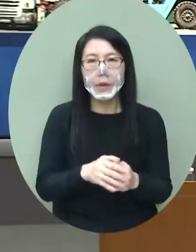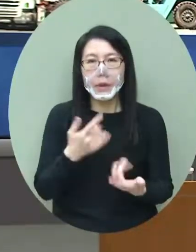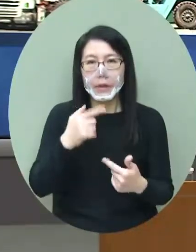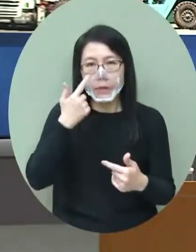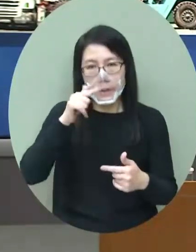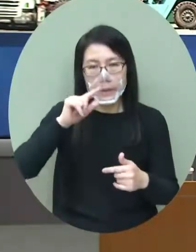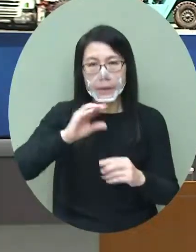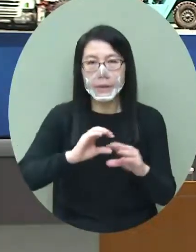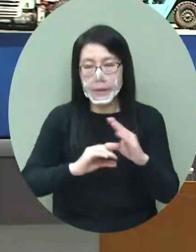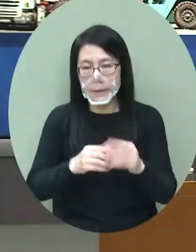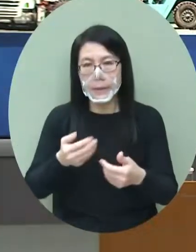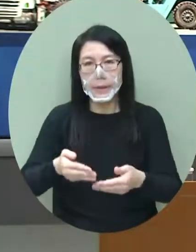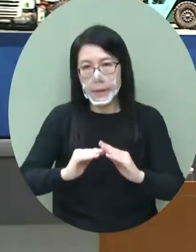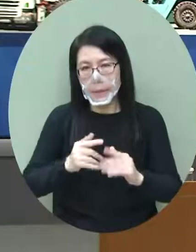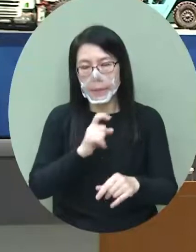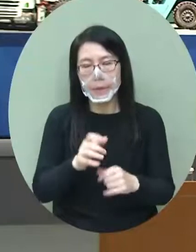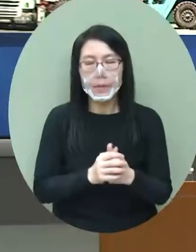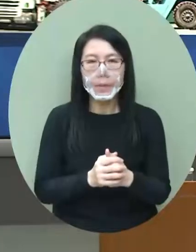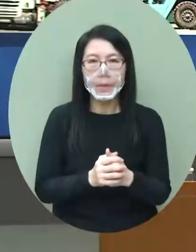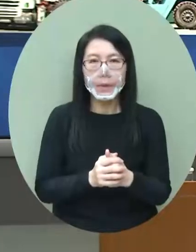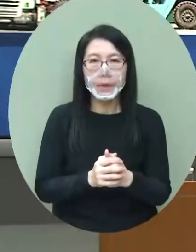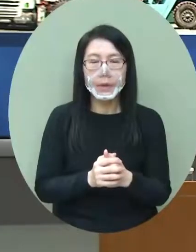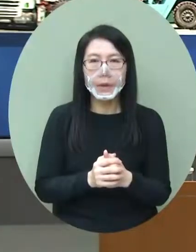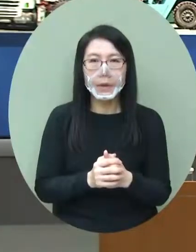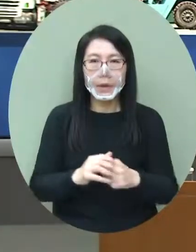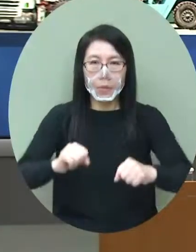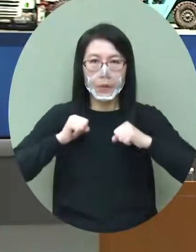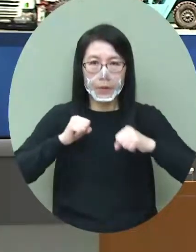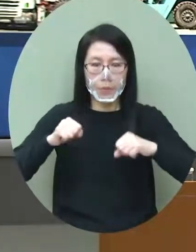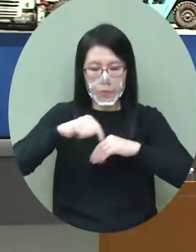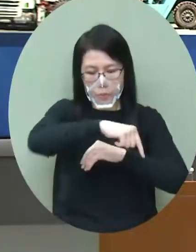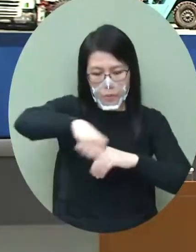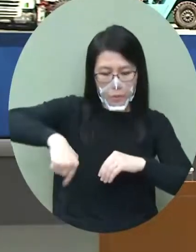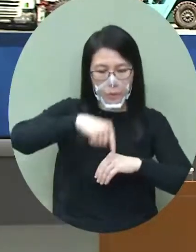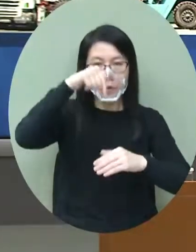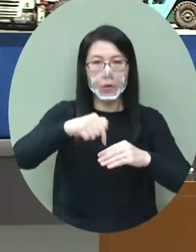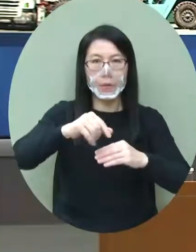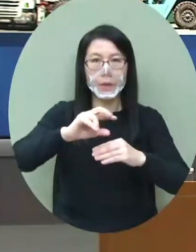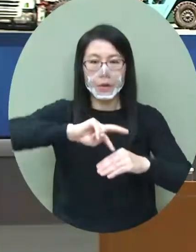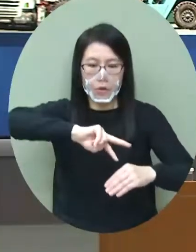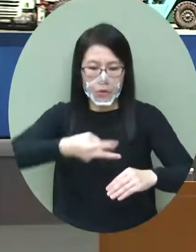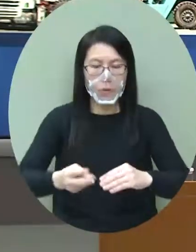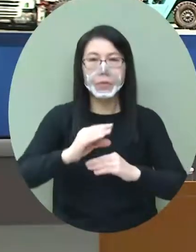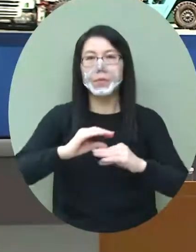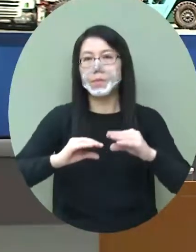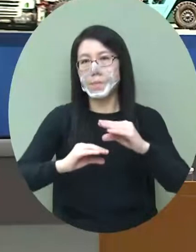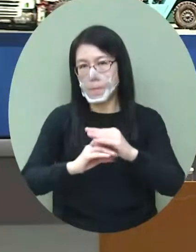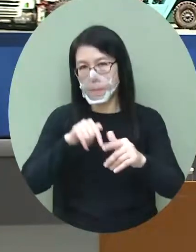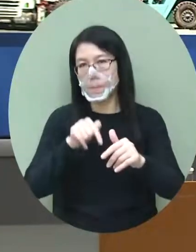了一个新的设施，就是在一些室内的运动场馆呢会改装成